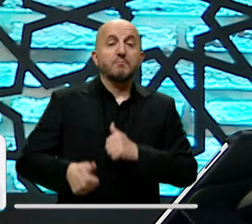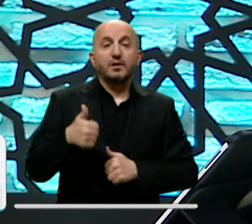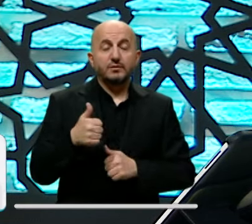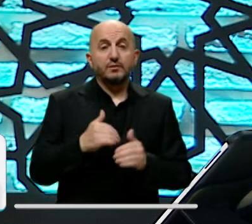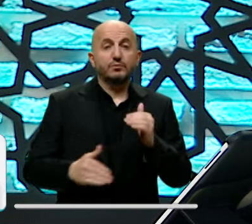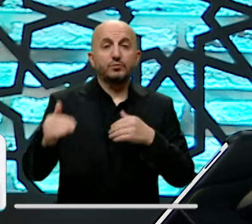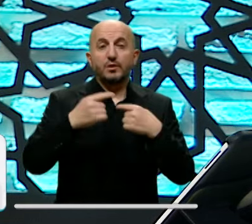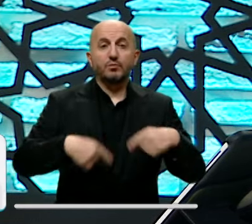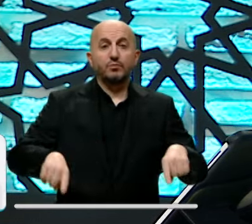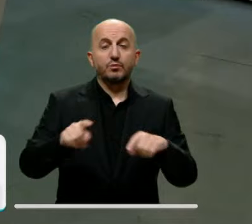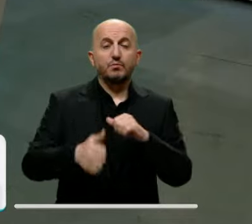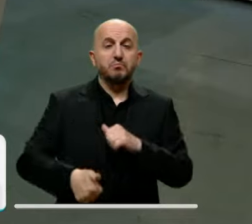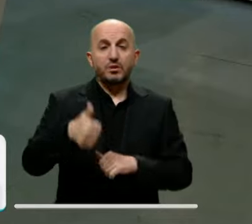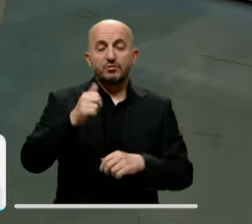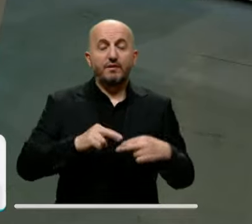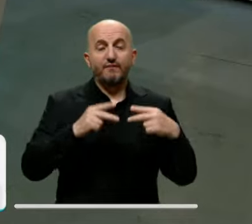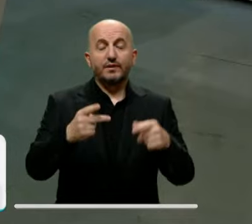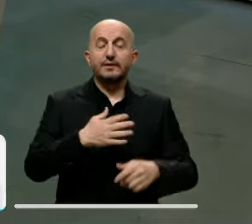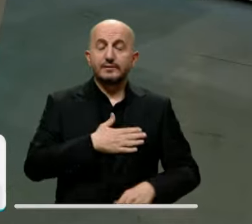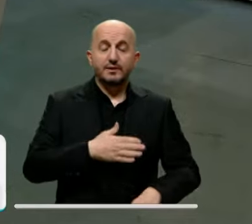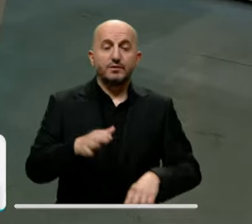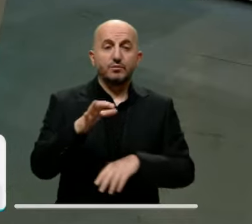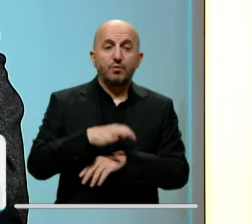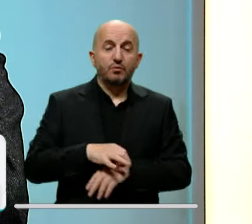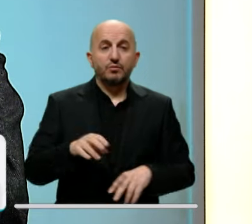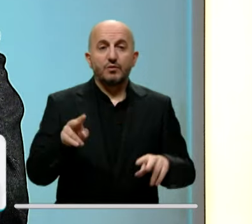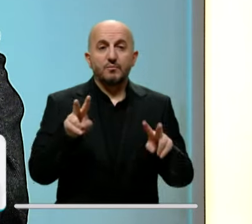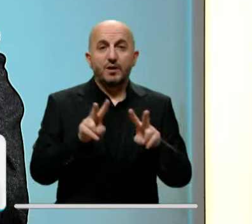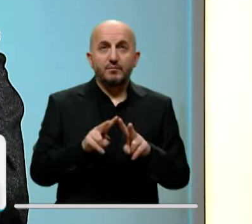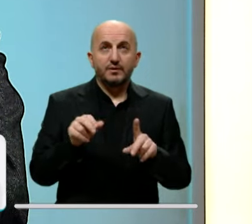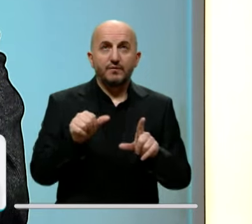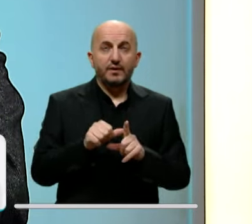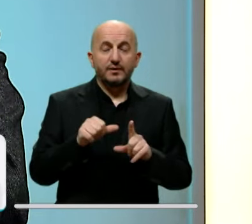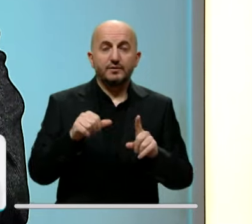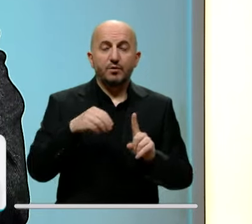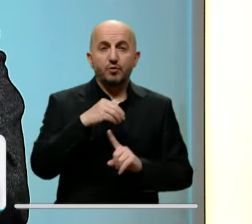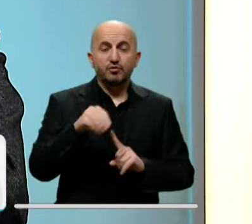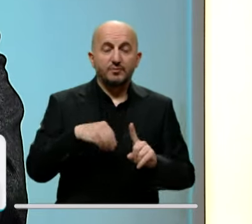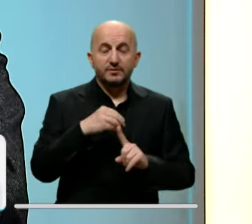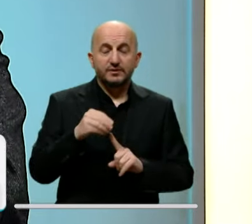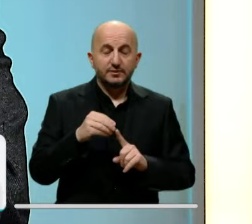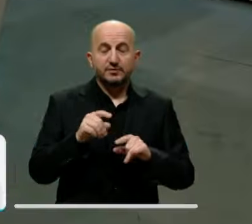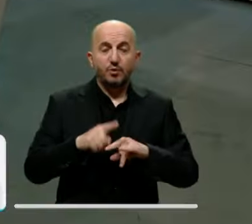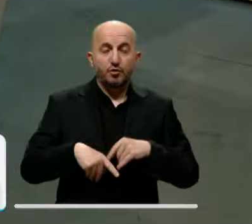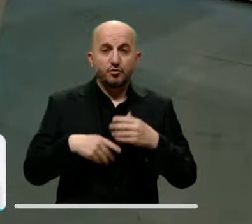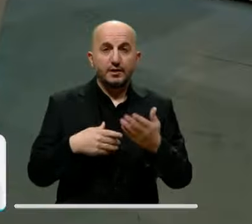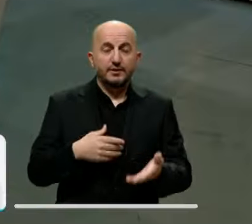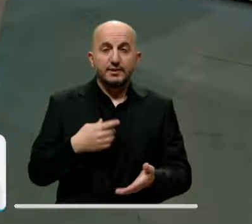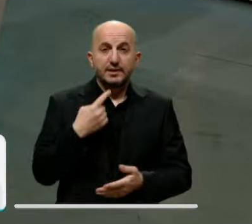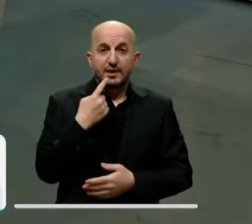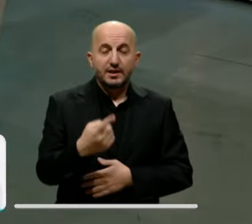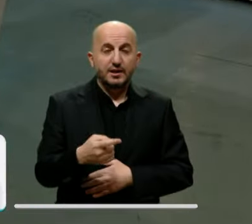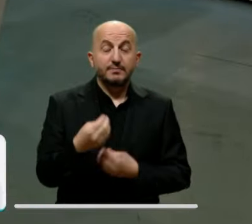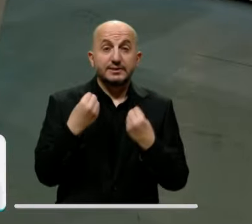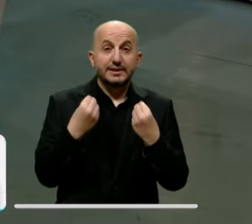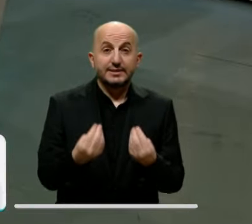Din İşleri Yüksek Kurulu başkan vekili sayın doktor Fatih Mehmet Aydın hocam bu akşam bizimle birlikte kendisine bir hoş geldiniz diyelim hal hatır